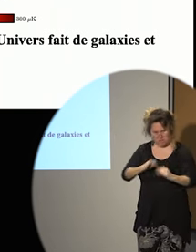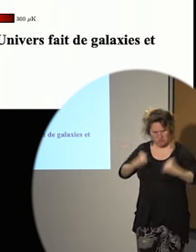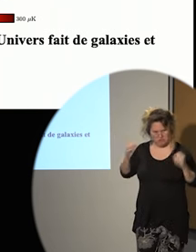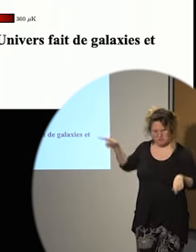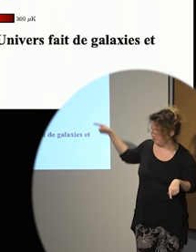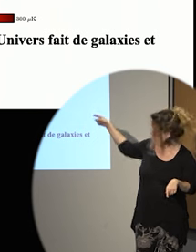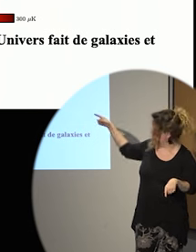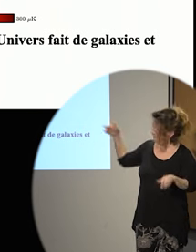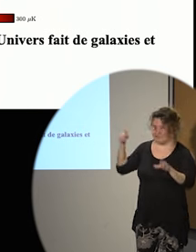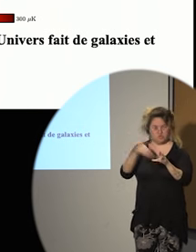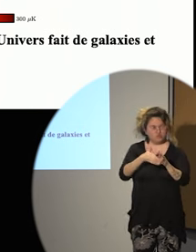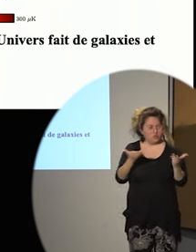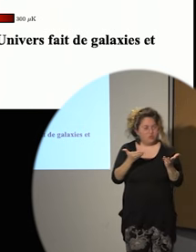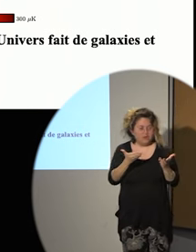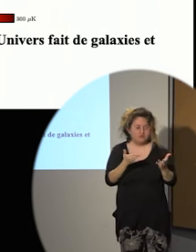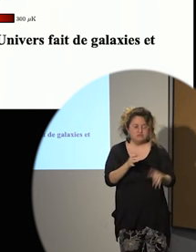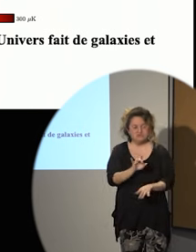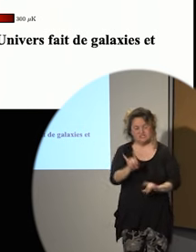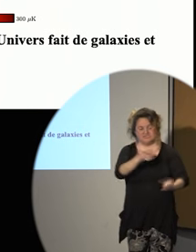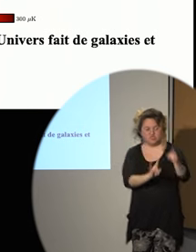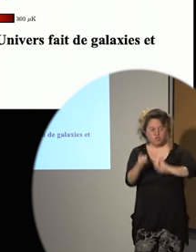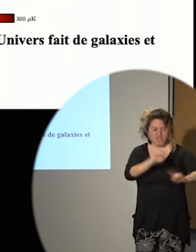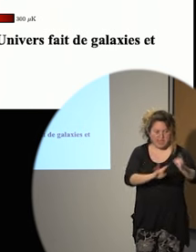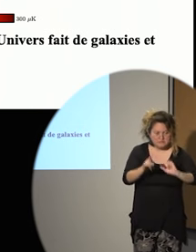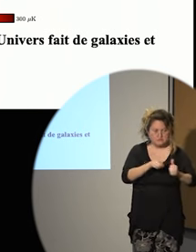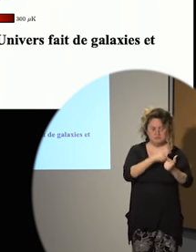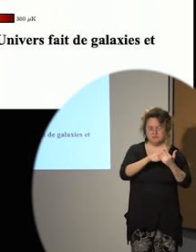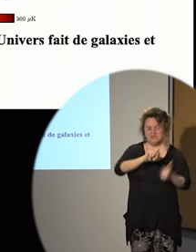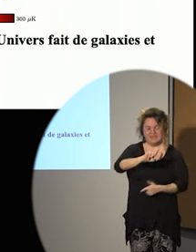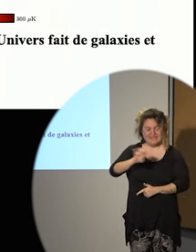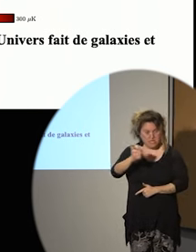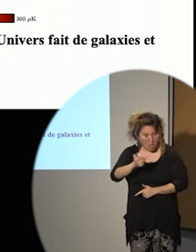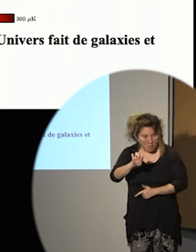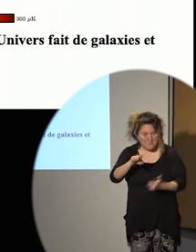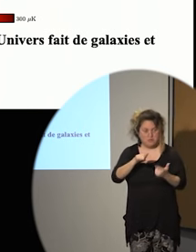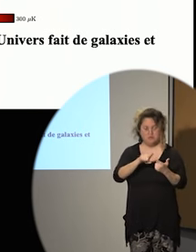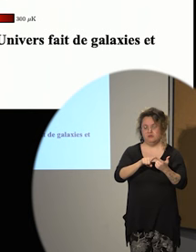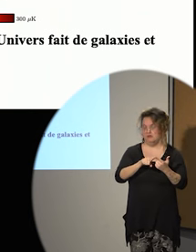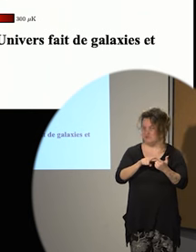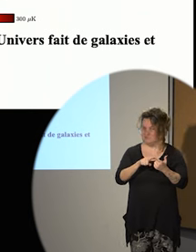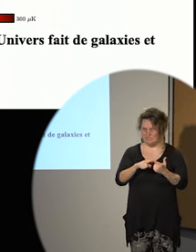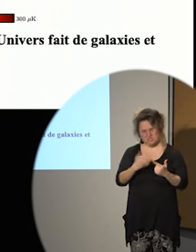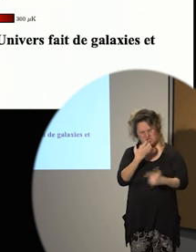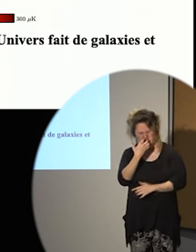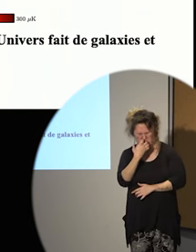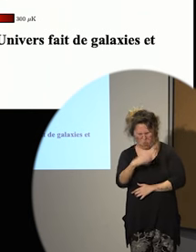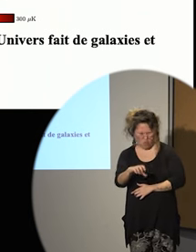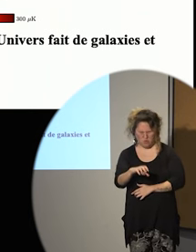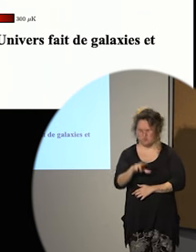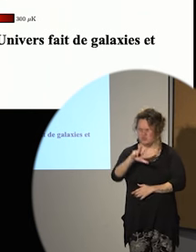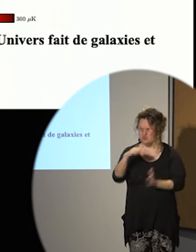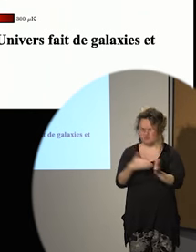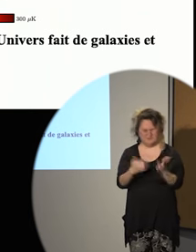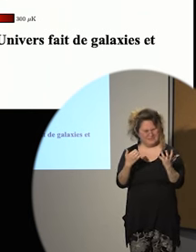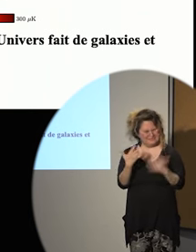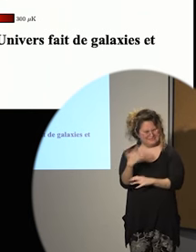de l'hydrogène et de l'hélium, d'accord, sous forme d'un gaz extrêmement chaud, 3500 degrés, qui était